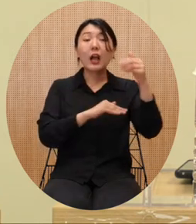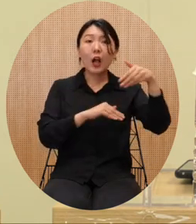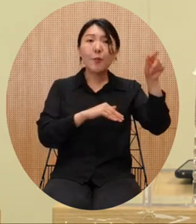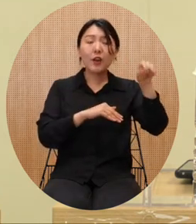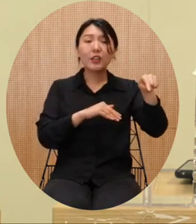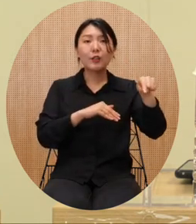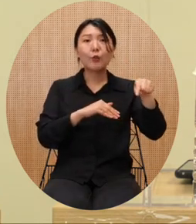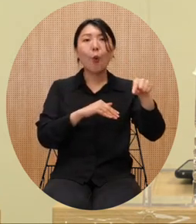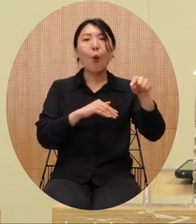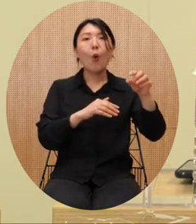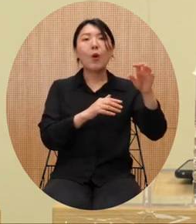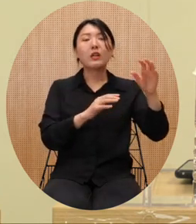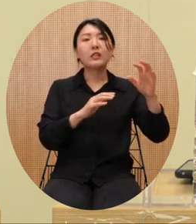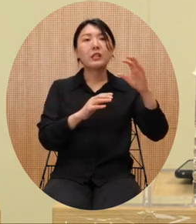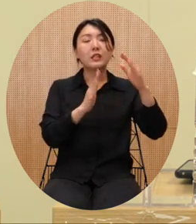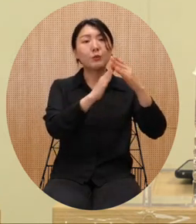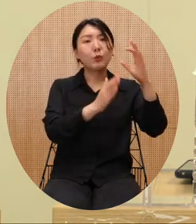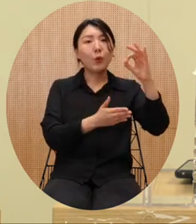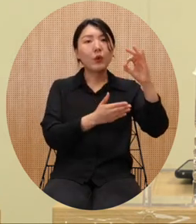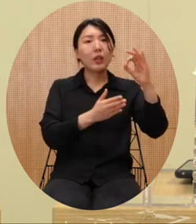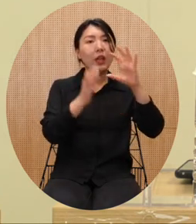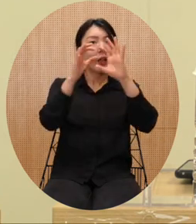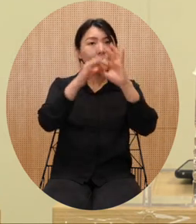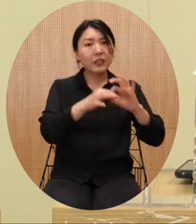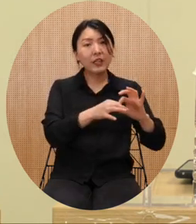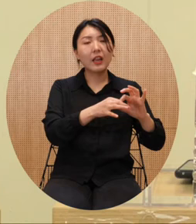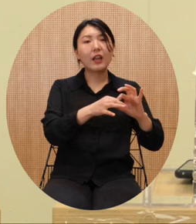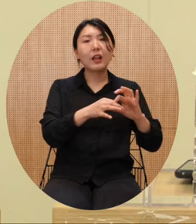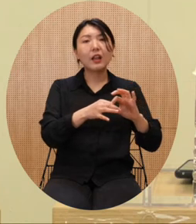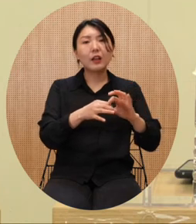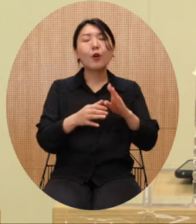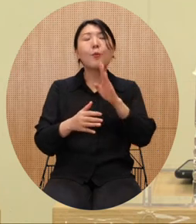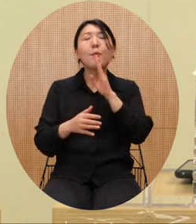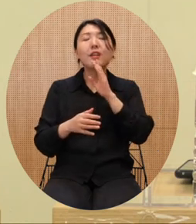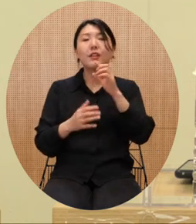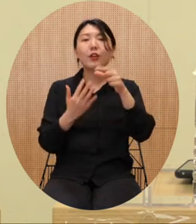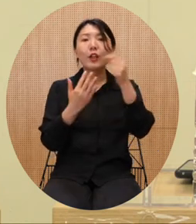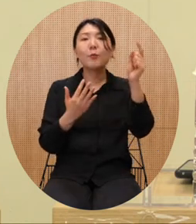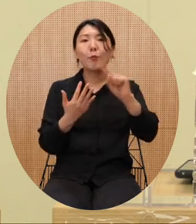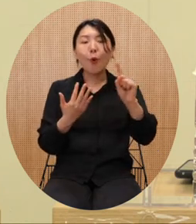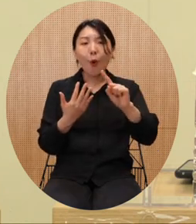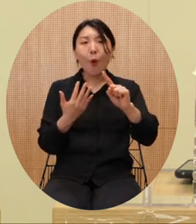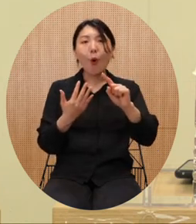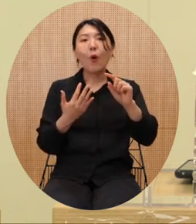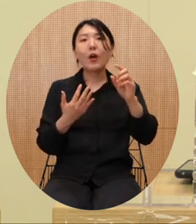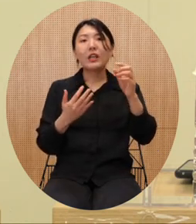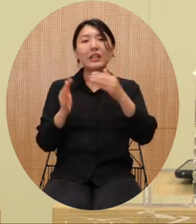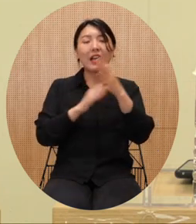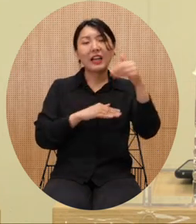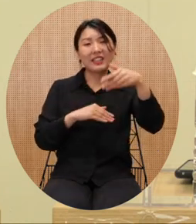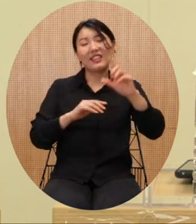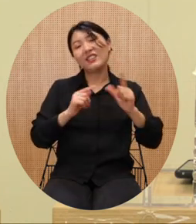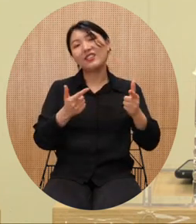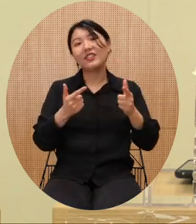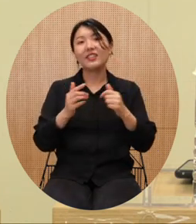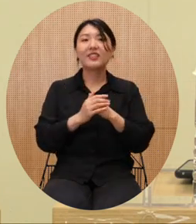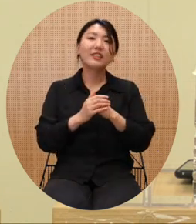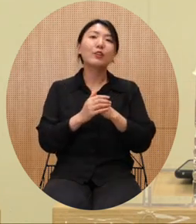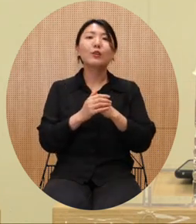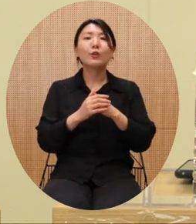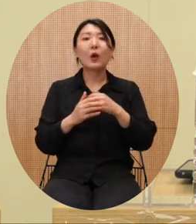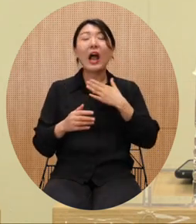됩니다. 그런 상황에서 당연히 합리적인 선택은 이사를 하지 않는 선택일 수밖에 없습니다. 아시다시피